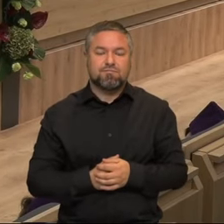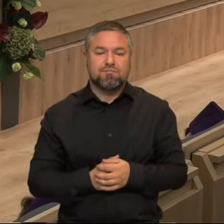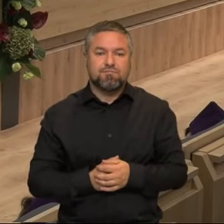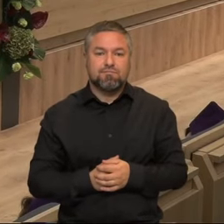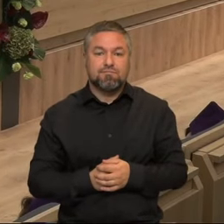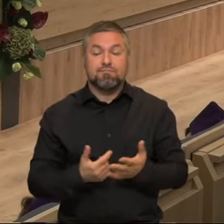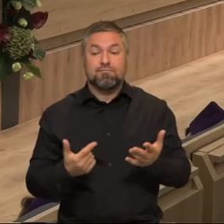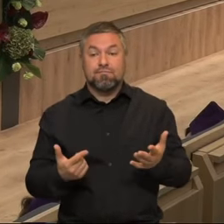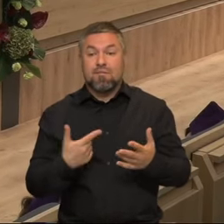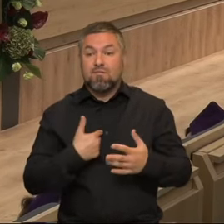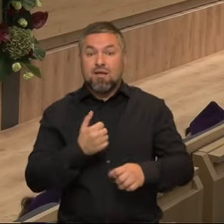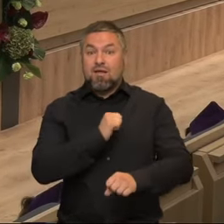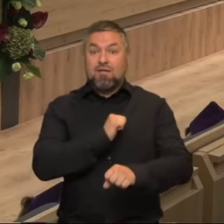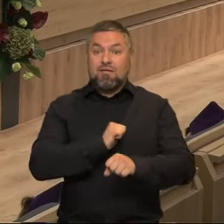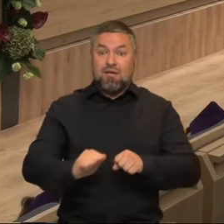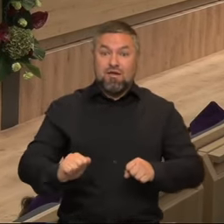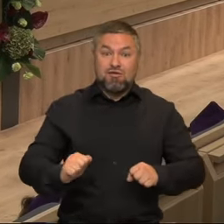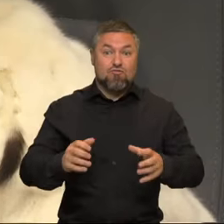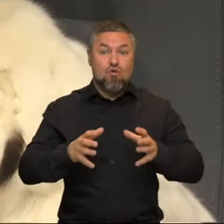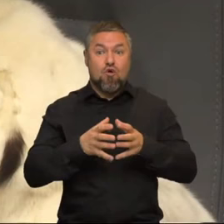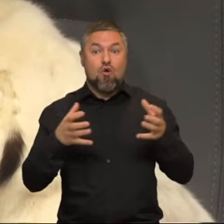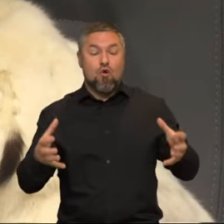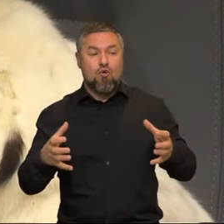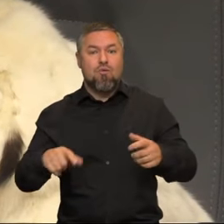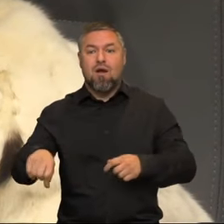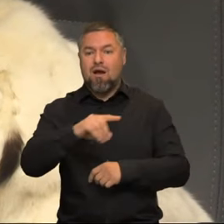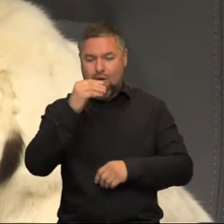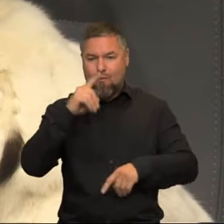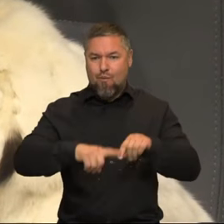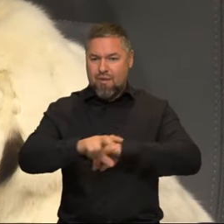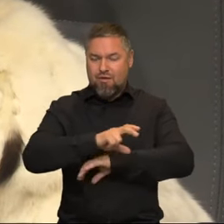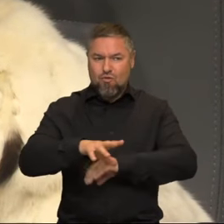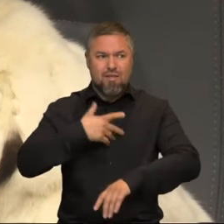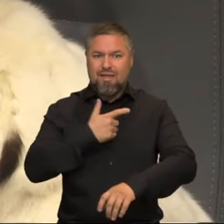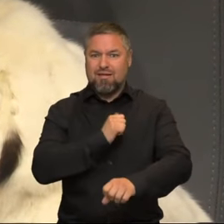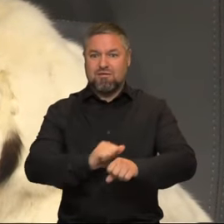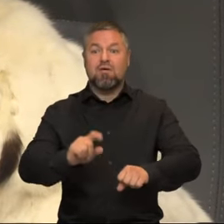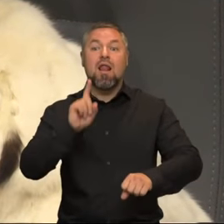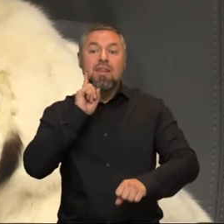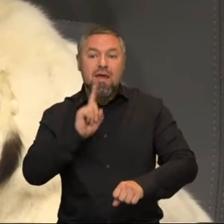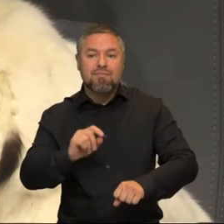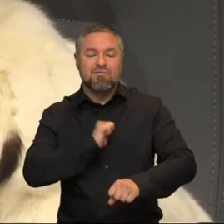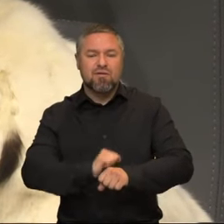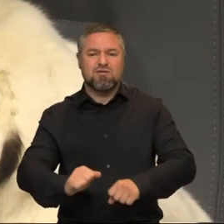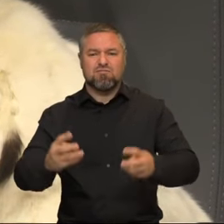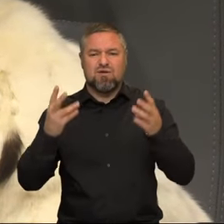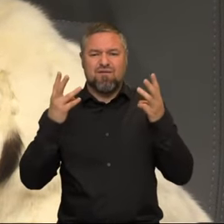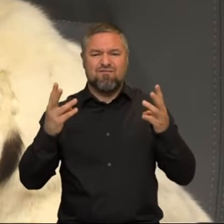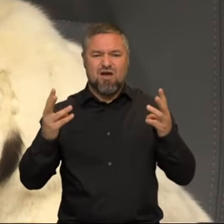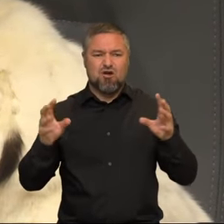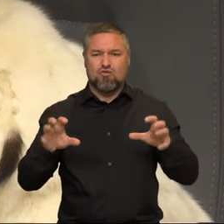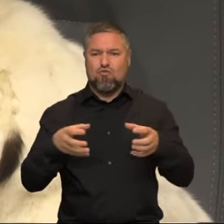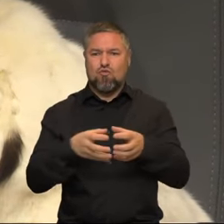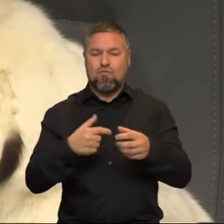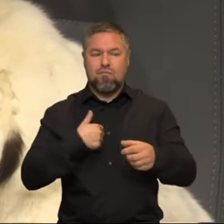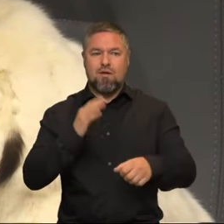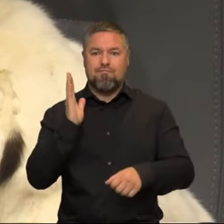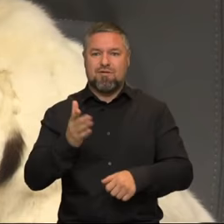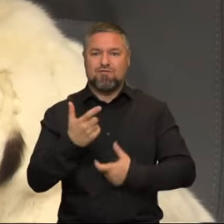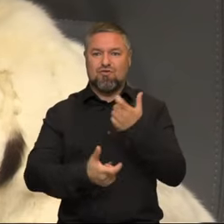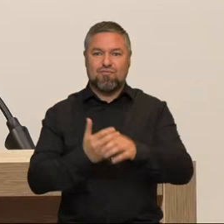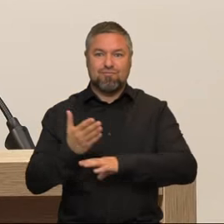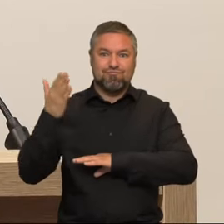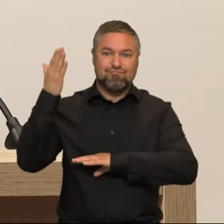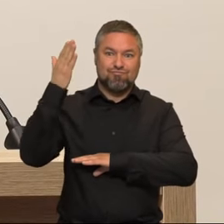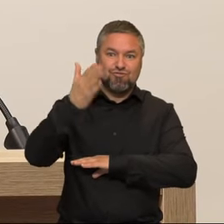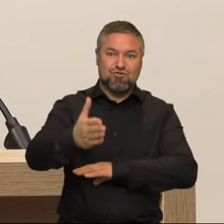I mimo, że nie stanowimy może najliczniejszej grupy na tej uczelni, to bez wątpienia jesteśmy grupą niezwykle ważną, ponieważ to my będziemy kształtować